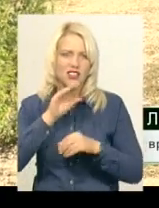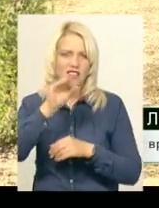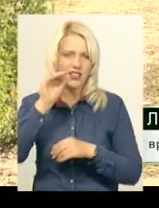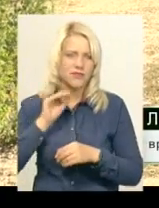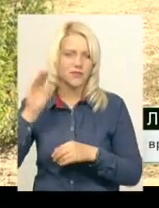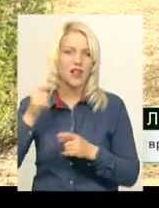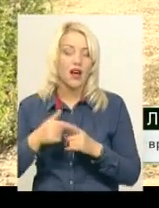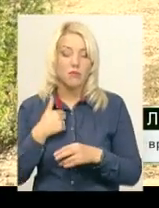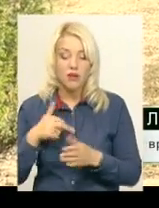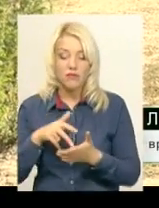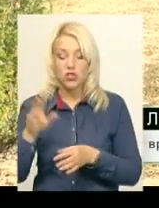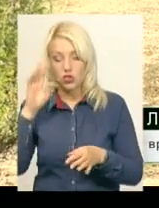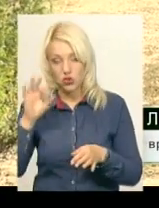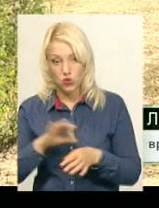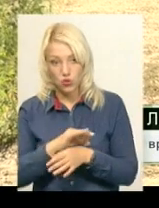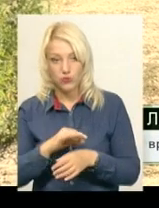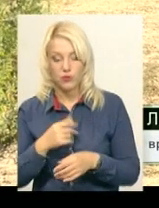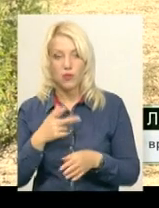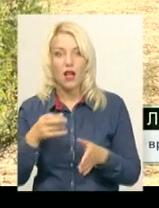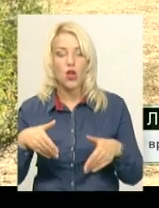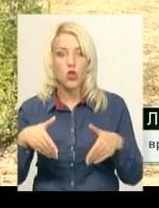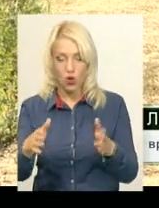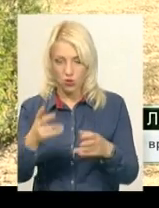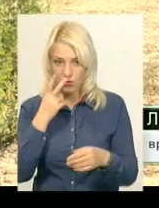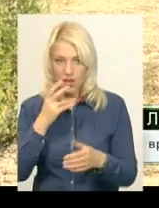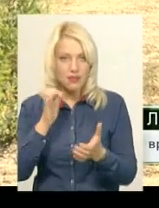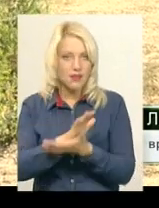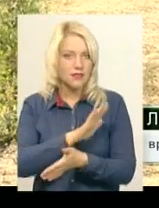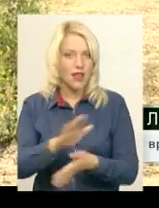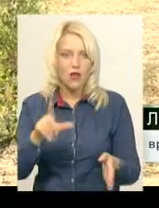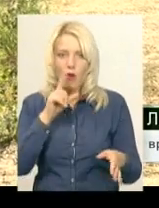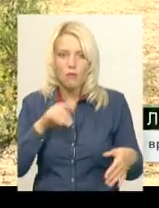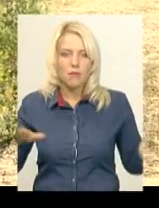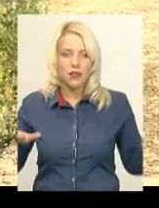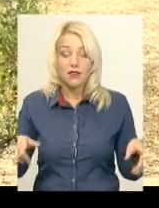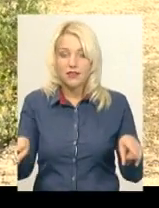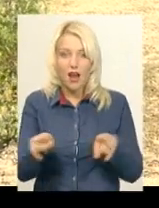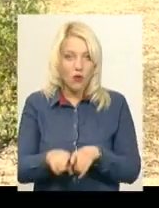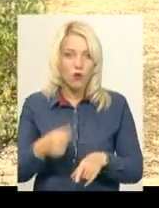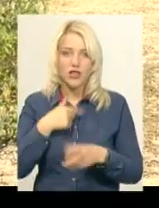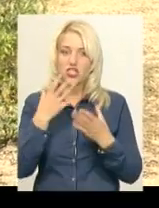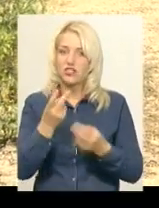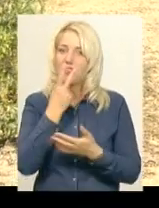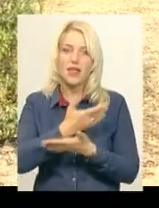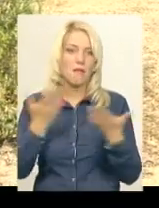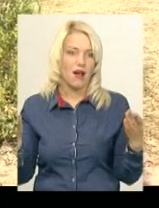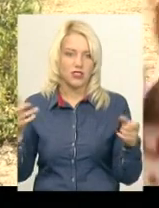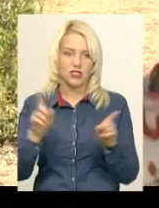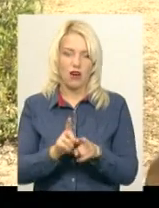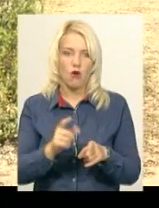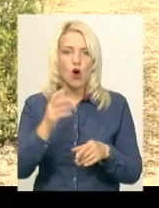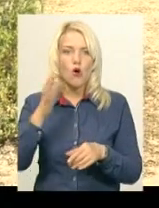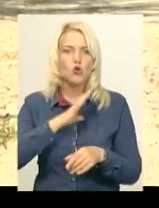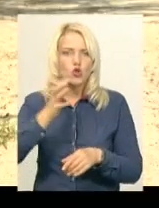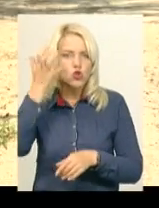Ми з чоловіком вийшли на дорогу і побачили незнайомого птаха, бо я ще не бачила такого птаха. Він